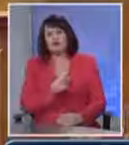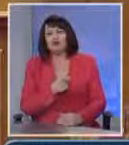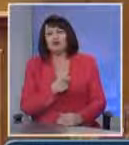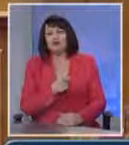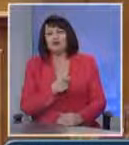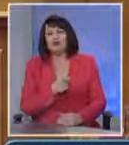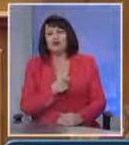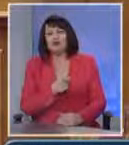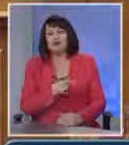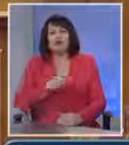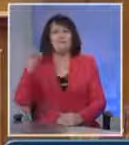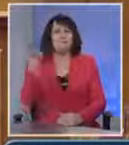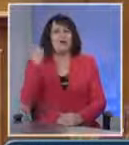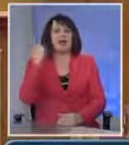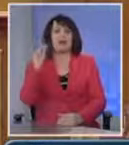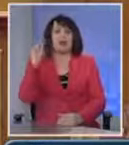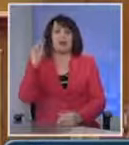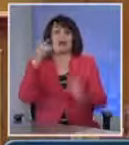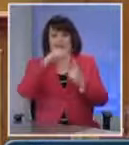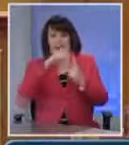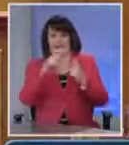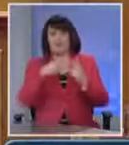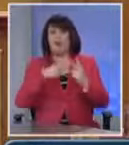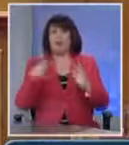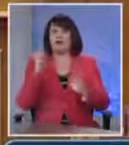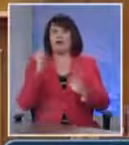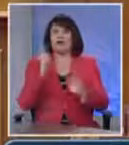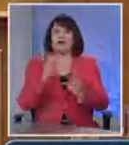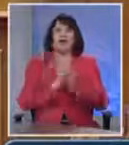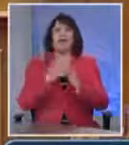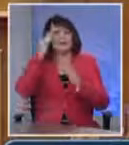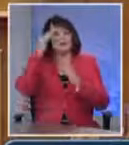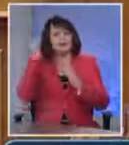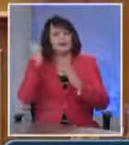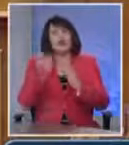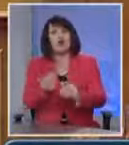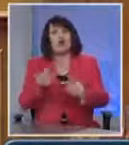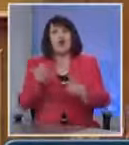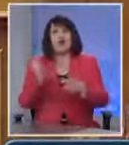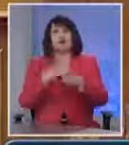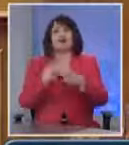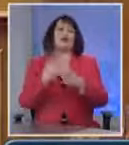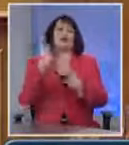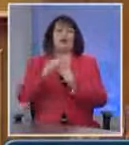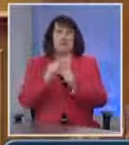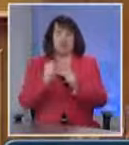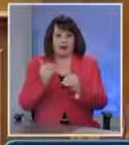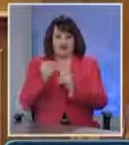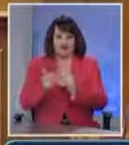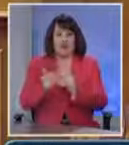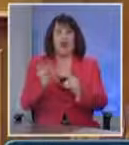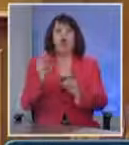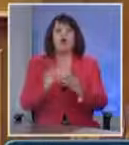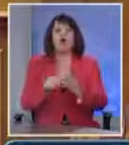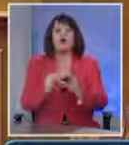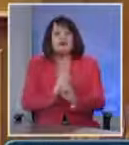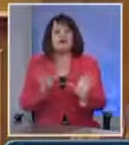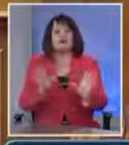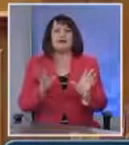πετώντας στα σκουπίδια τις διαβεβαιώσεις που έχει δώσει στους πολιτικούς αρχηγούς, προκυρεί σε εκλογές ένα μήνα μετά, χωρίς